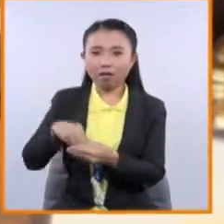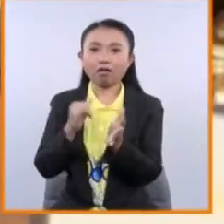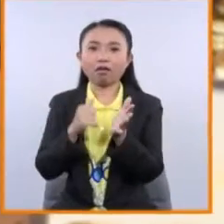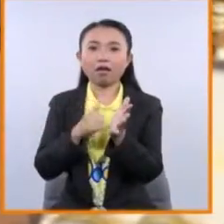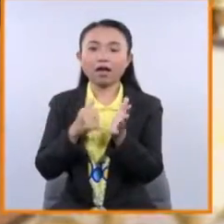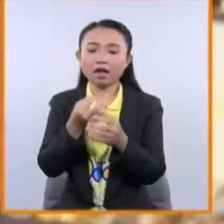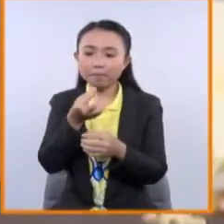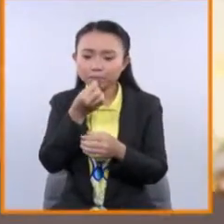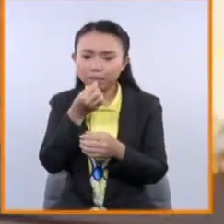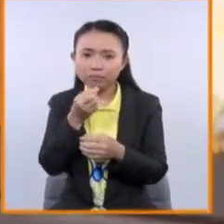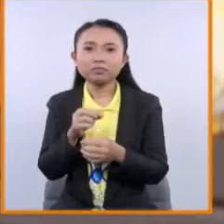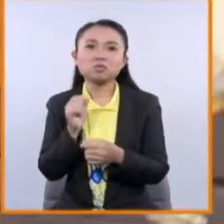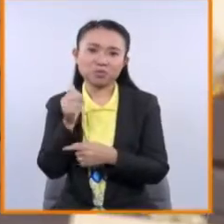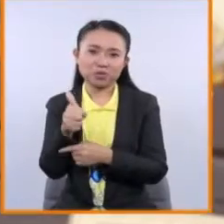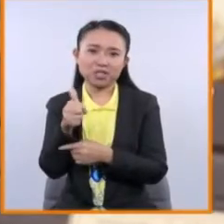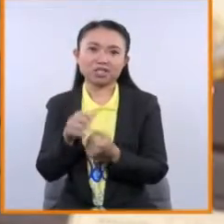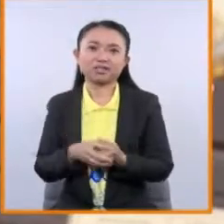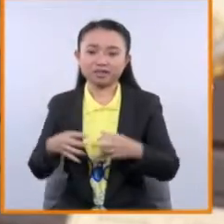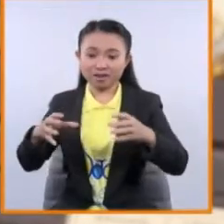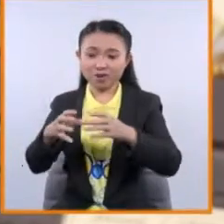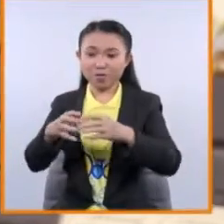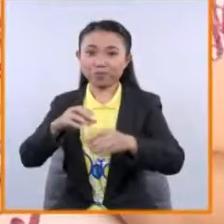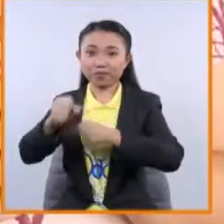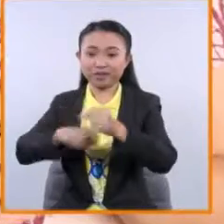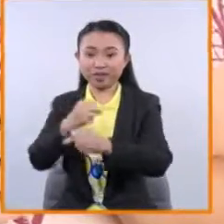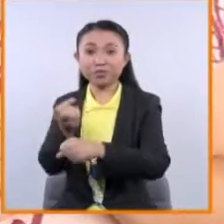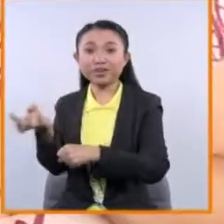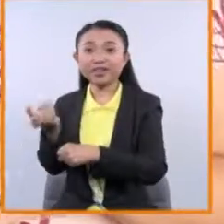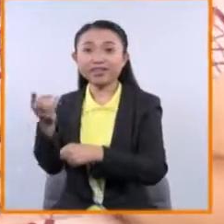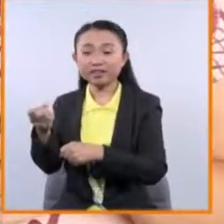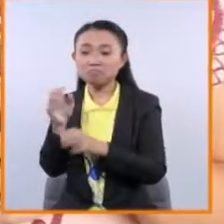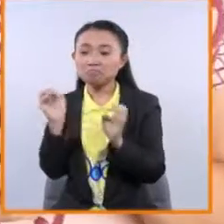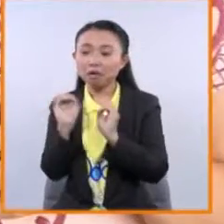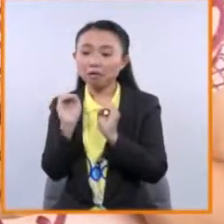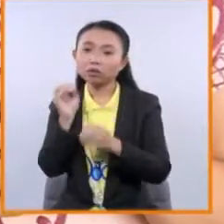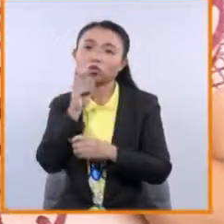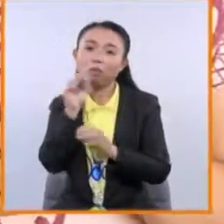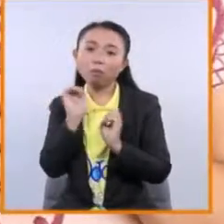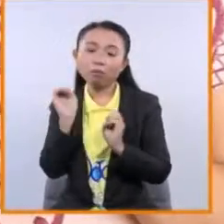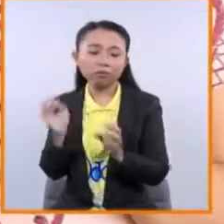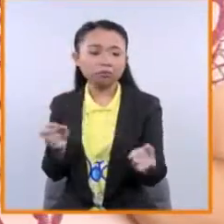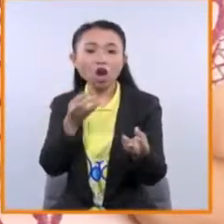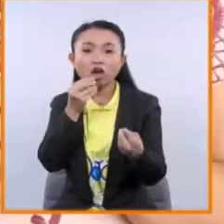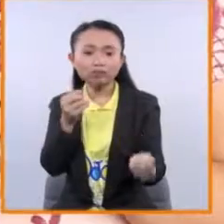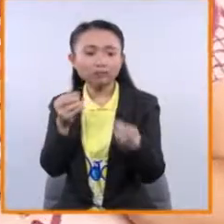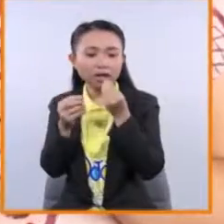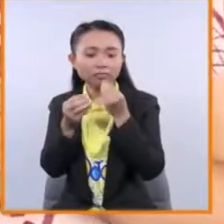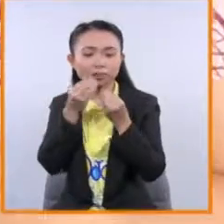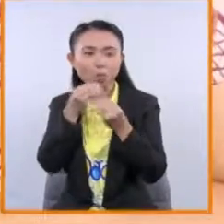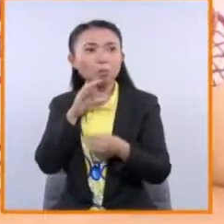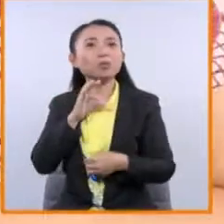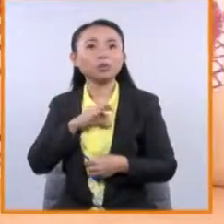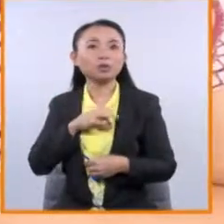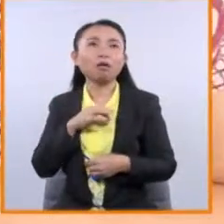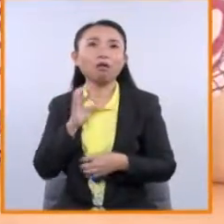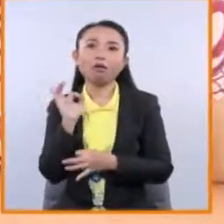าติก็กลมกล่อมรวมถึงว่ากลุ่มคนที่ไม่เคยได้ทดลองใช้ยาหอมเลยเนี่ยก็รู้สึกว่ามันก็เขาก็เข้าถึงได้